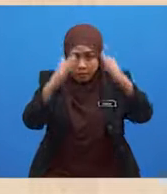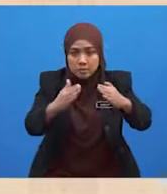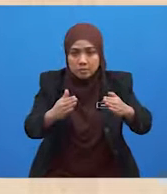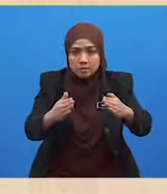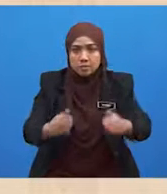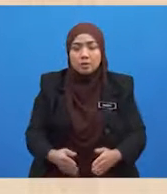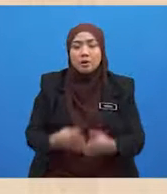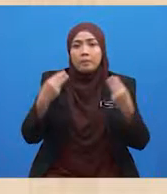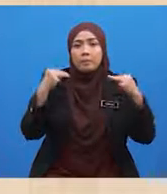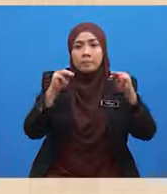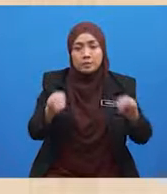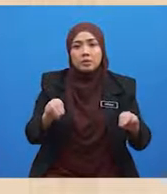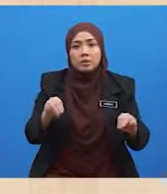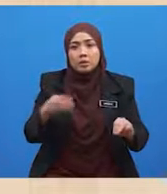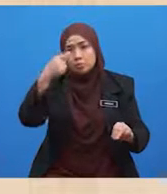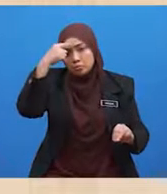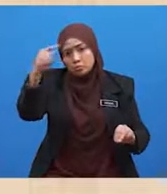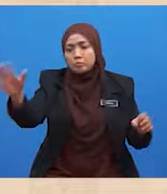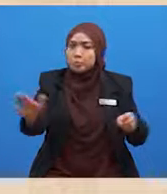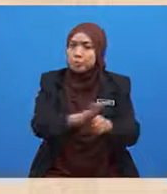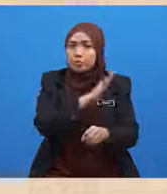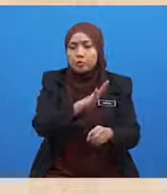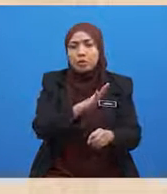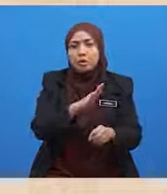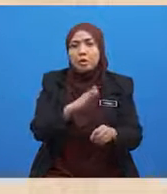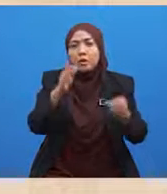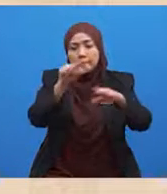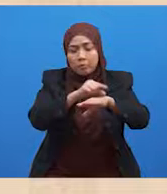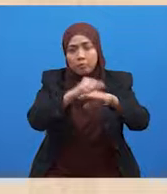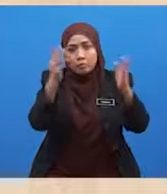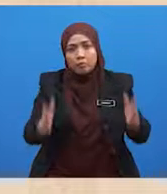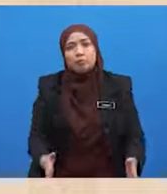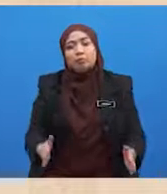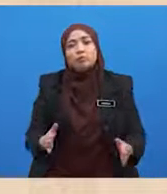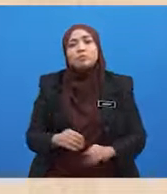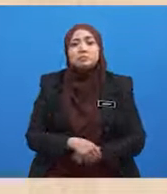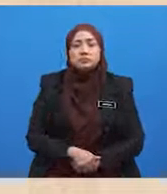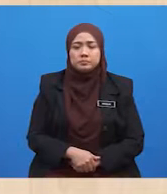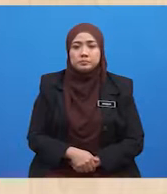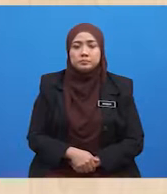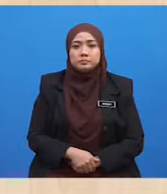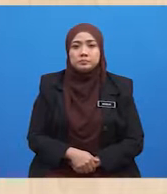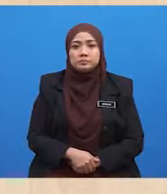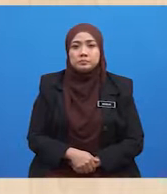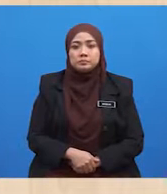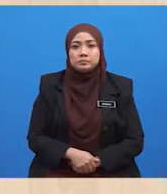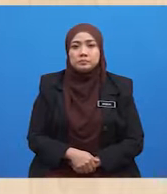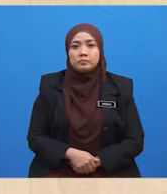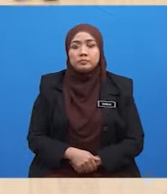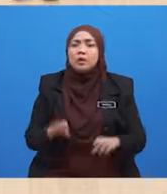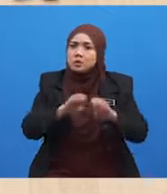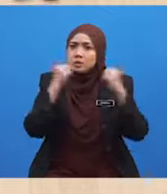pemasaran bagi memenuhi kehendak dan keperluan pengguna segmen pasangan tersebut Disamping itu